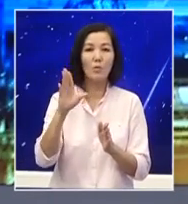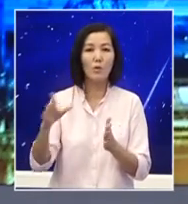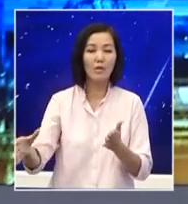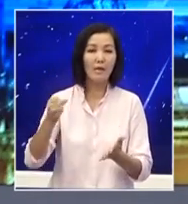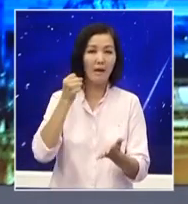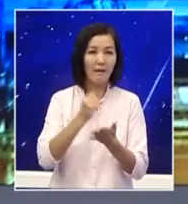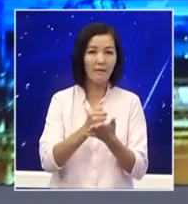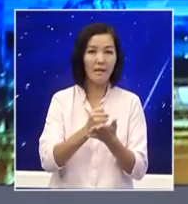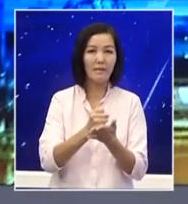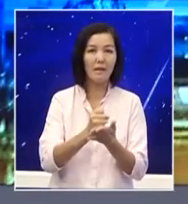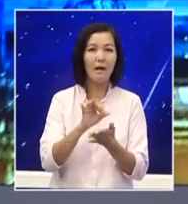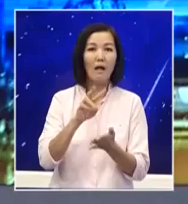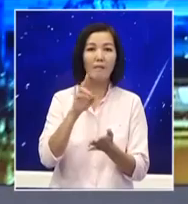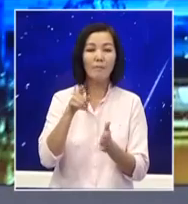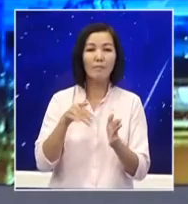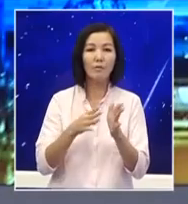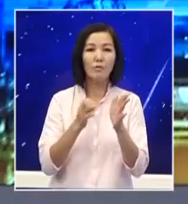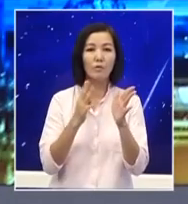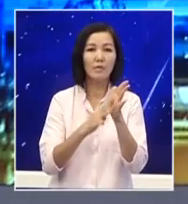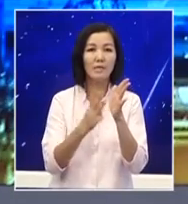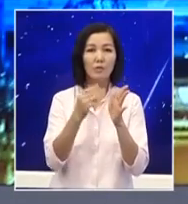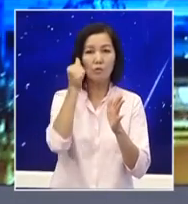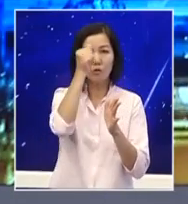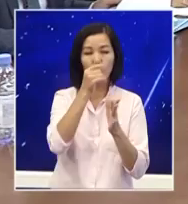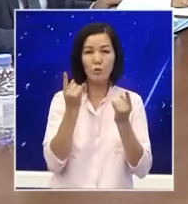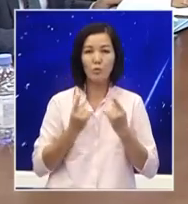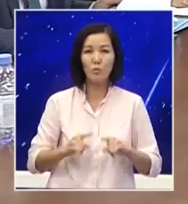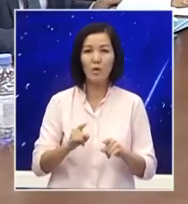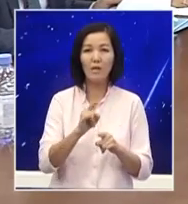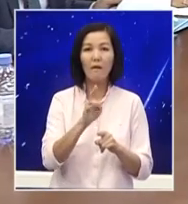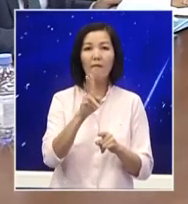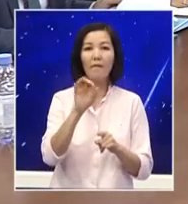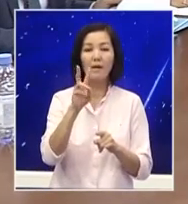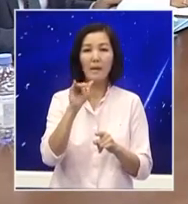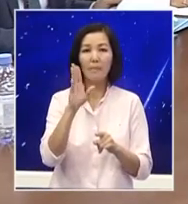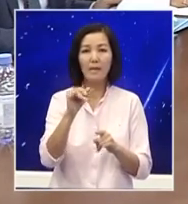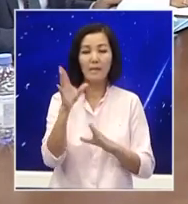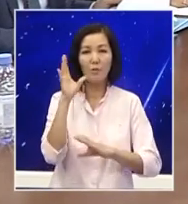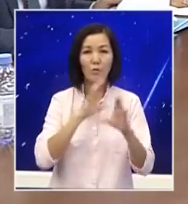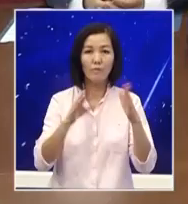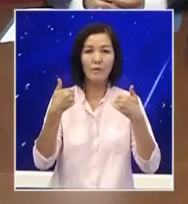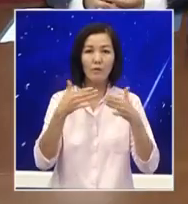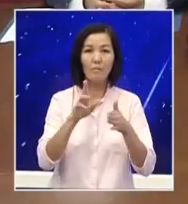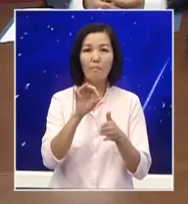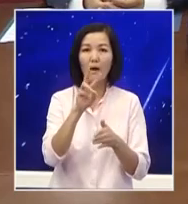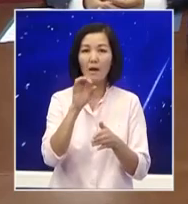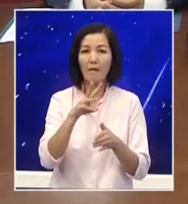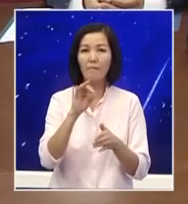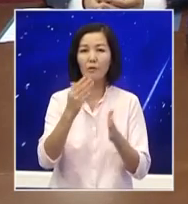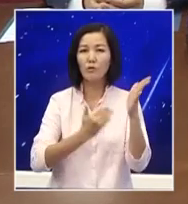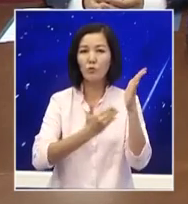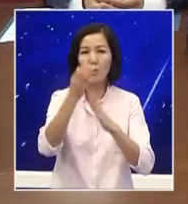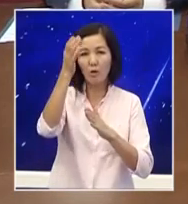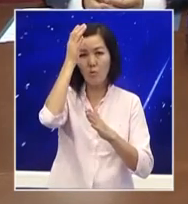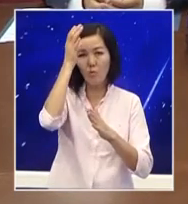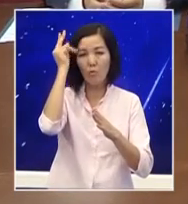танылды. Рустам Алпысбаев 1984 жылы туған, Әл-Фараби атындағы Қазақ ұлттық университетінің түлегі. Бакалавр, магистратура, докторантураны